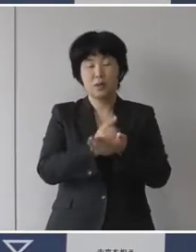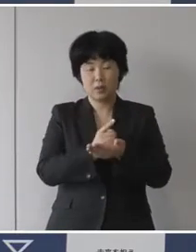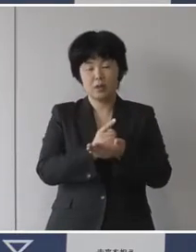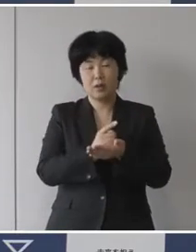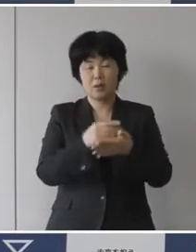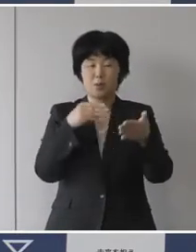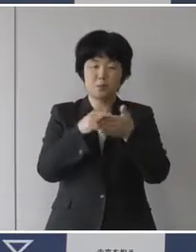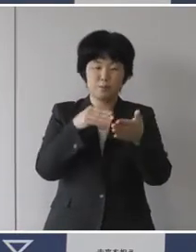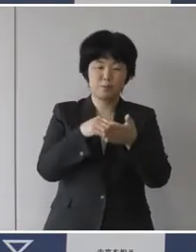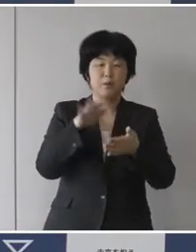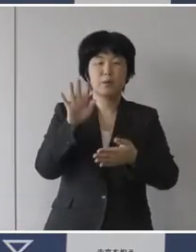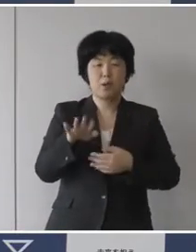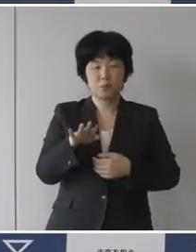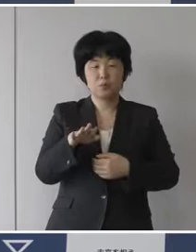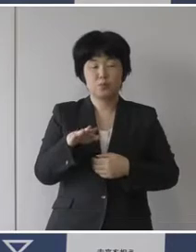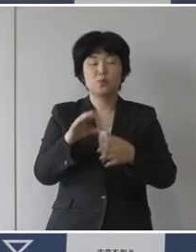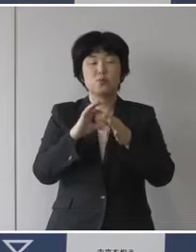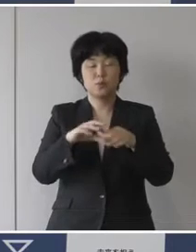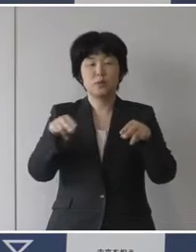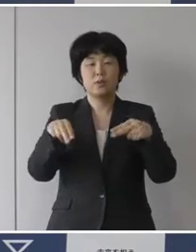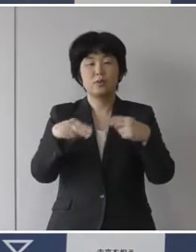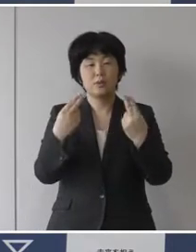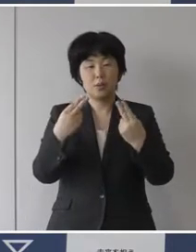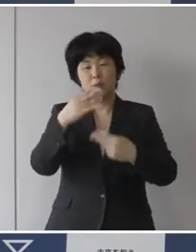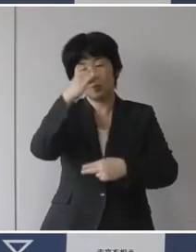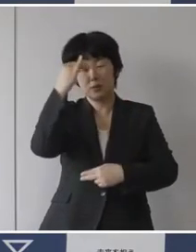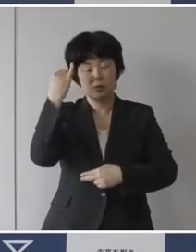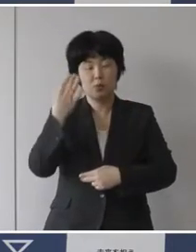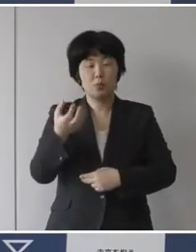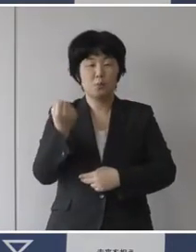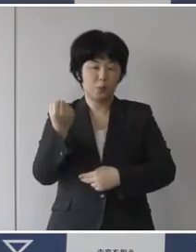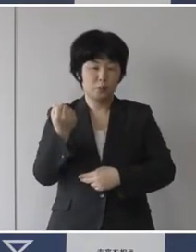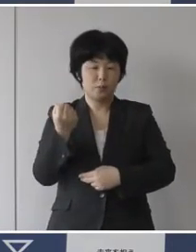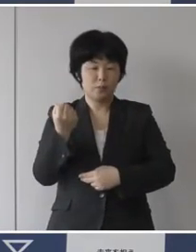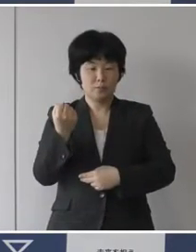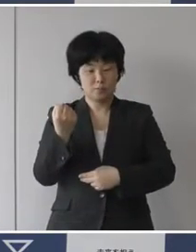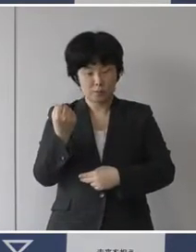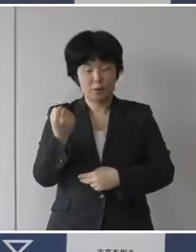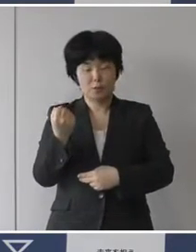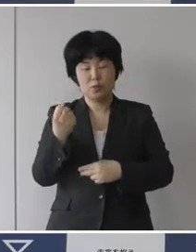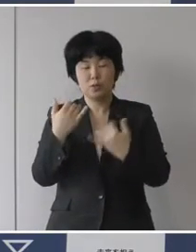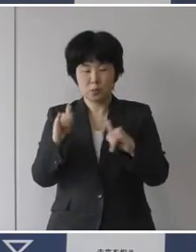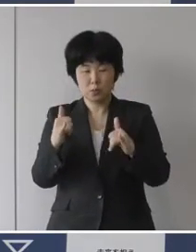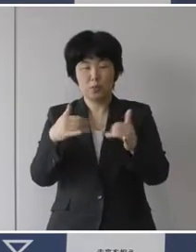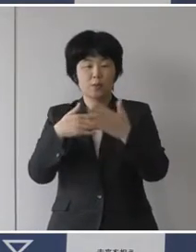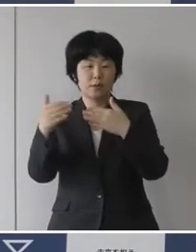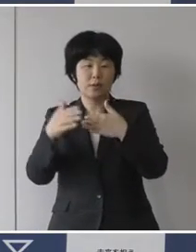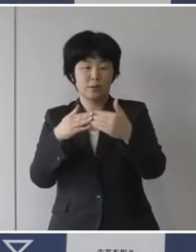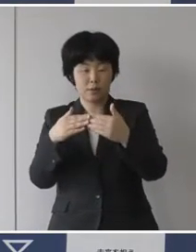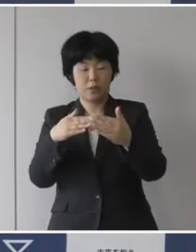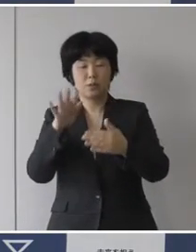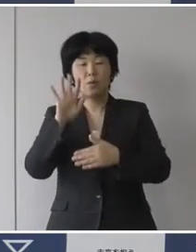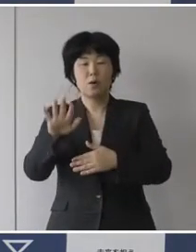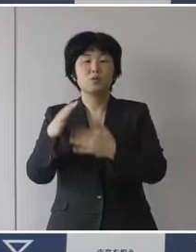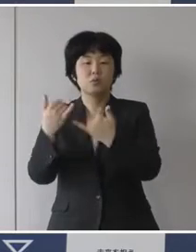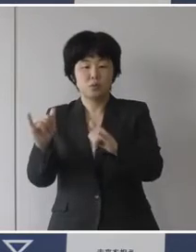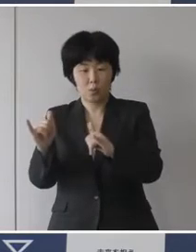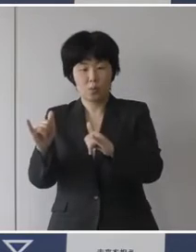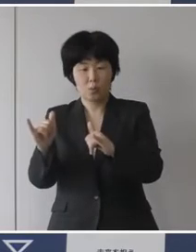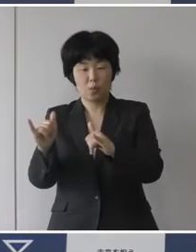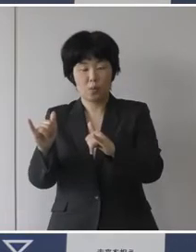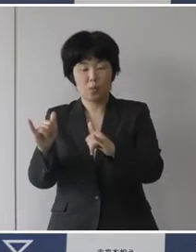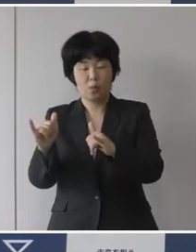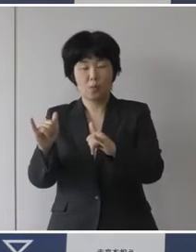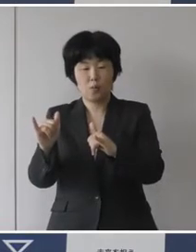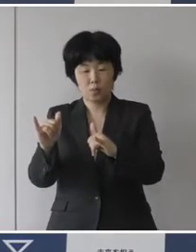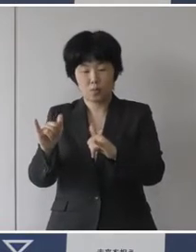うものがいるわけではありませんので、やはり豊富な経験を、有する外部の人材を、情報発信ア